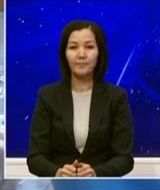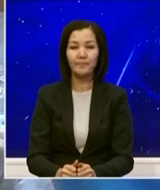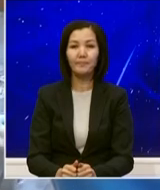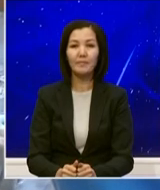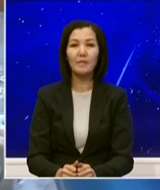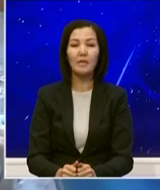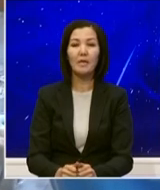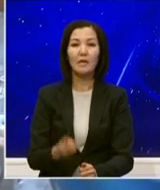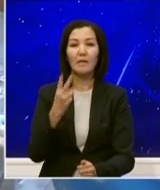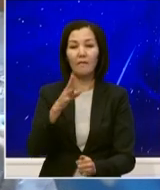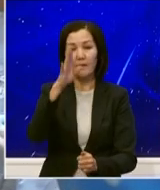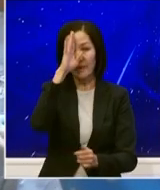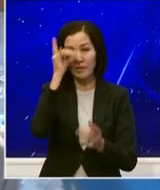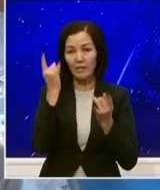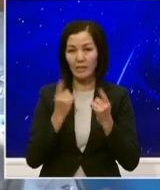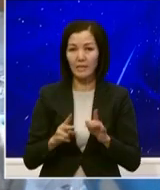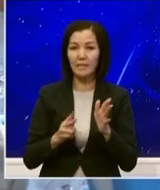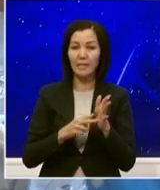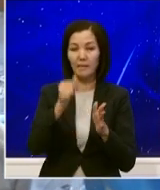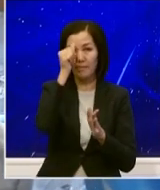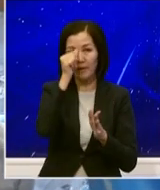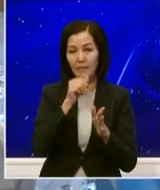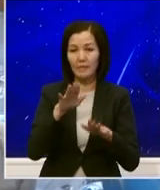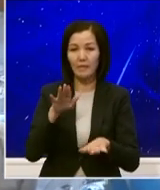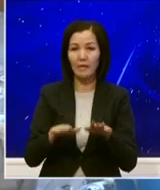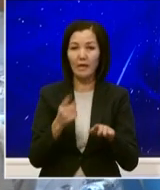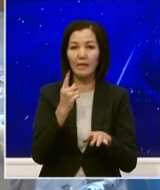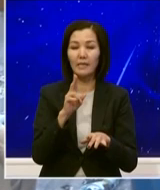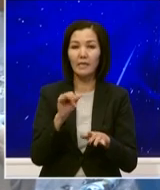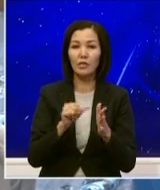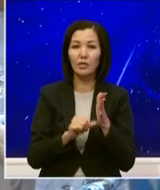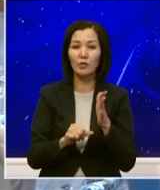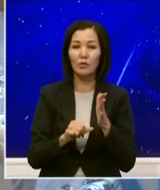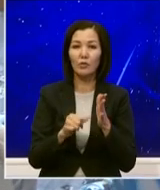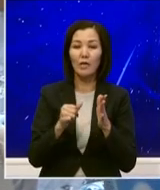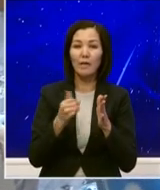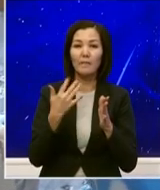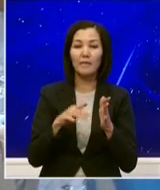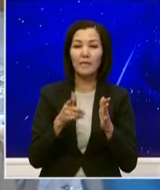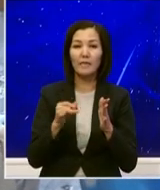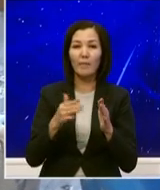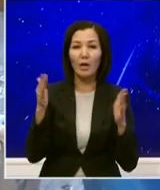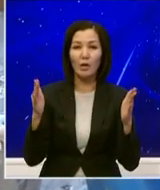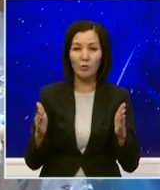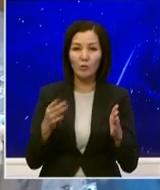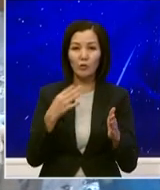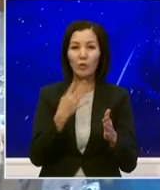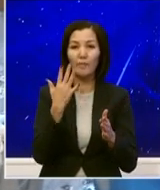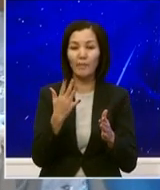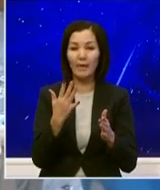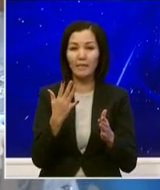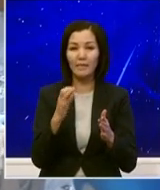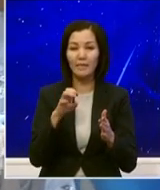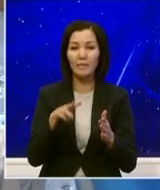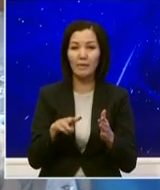Дети родились на 7-м месяце. Вес каждого мальчика составлял всего 1 килограмм 670 грамм, а рост 45 сантиметров. В клинику я поступила в